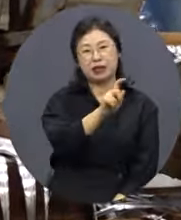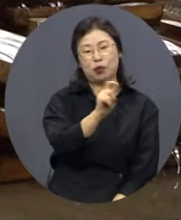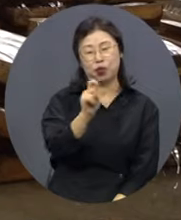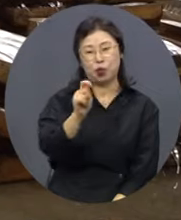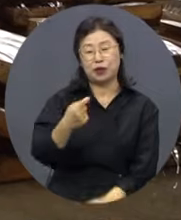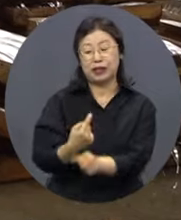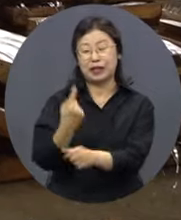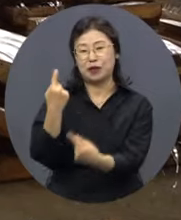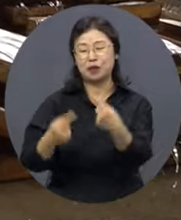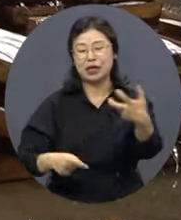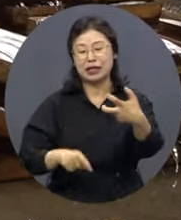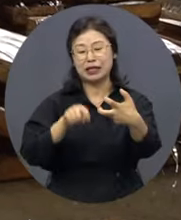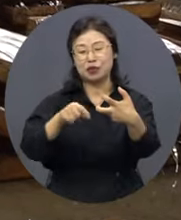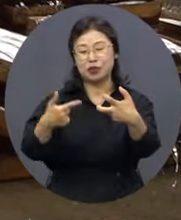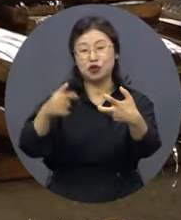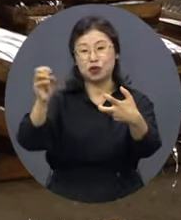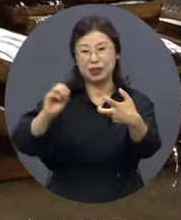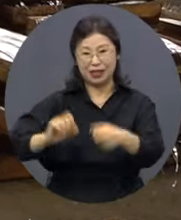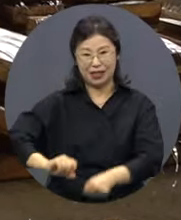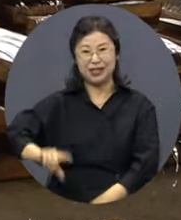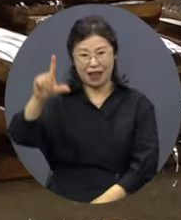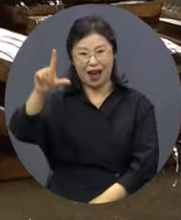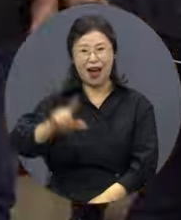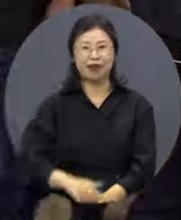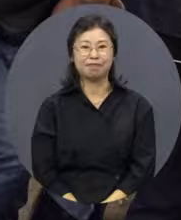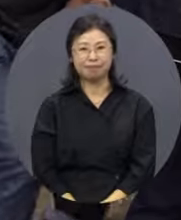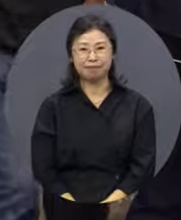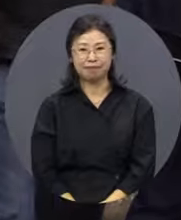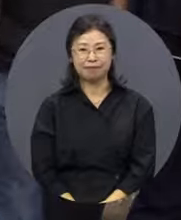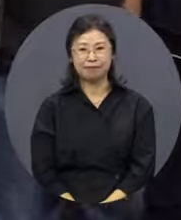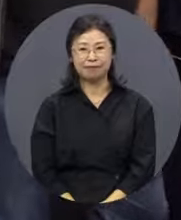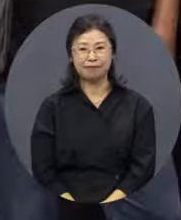지난해보다 70.6% 급증했습니다